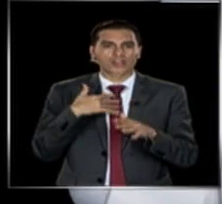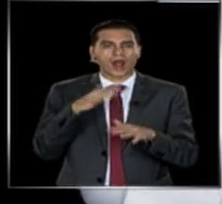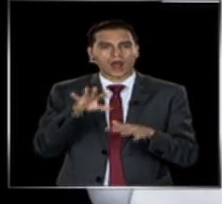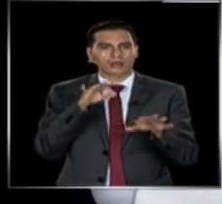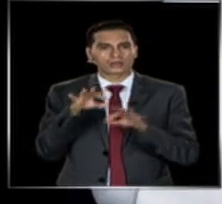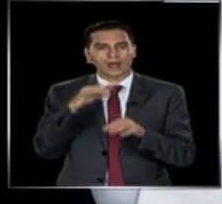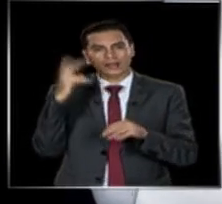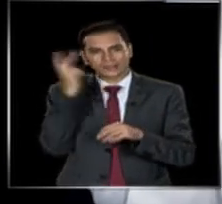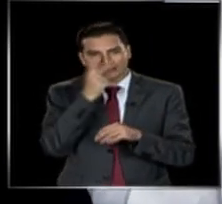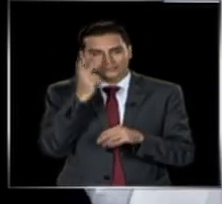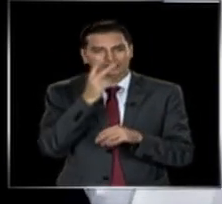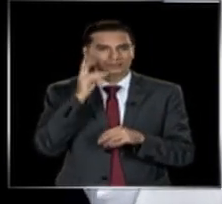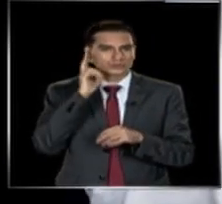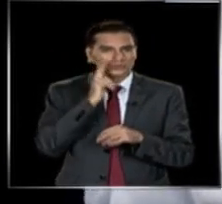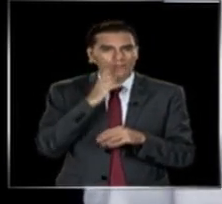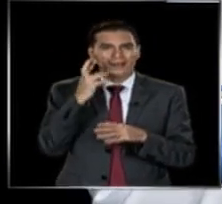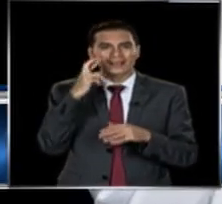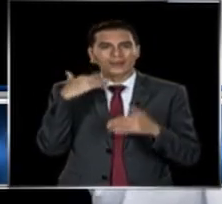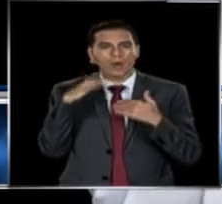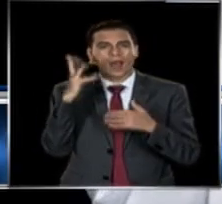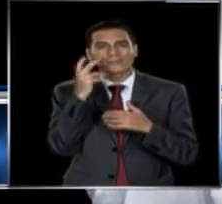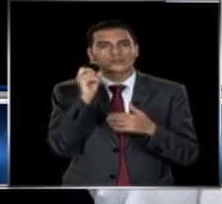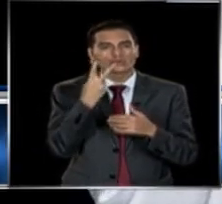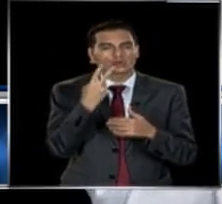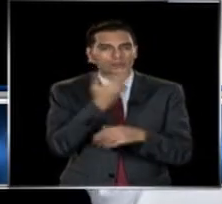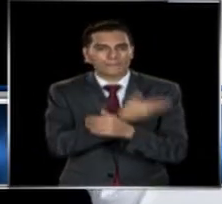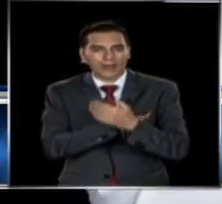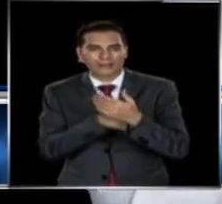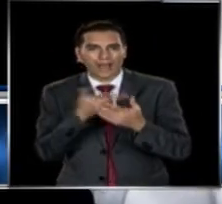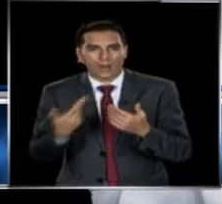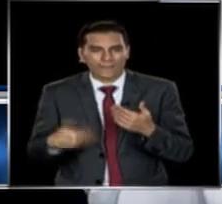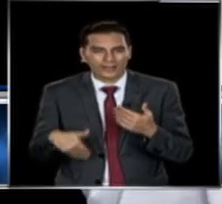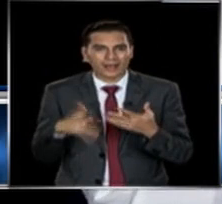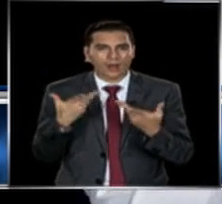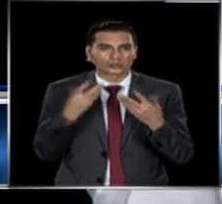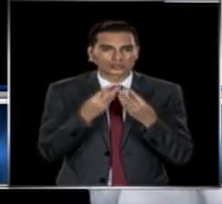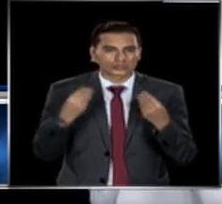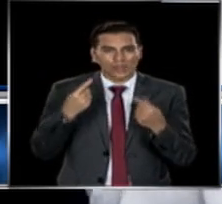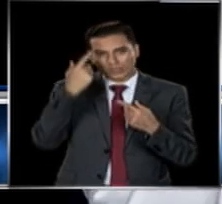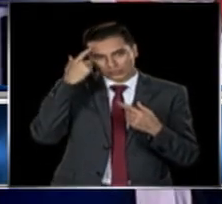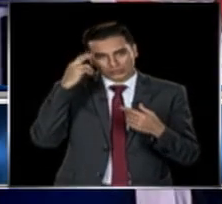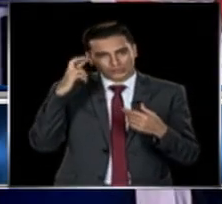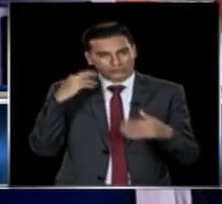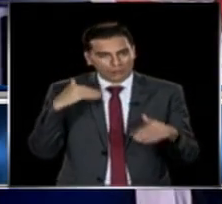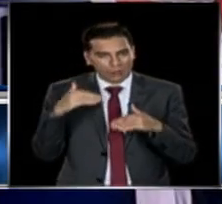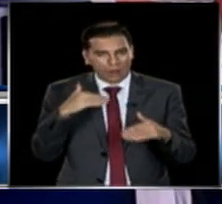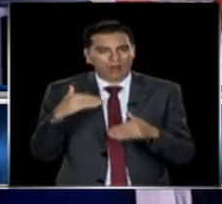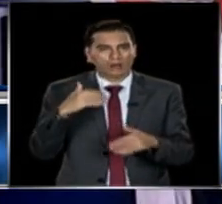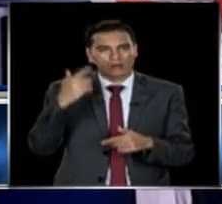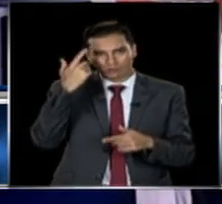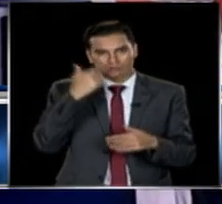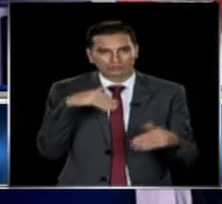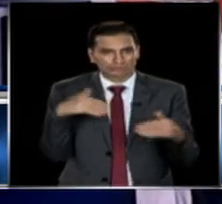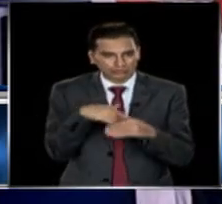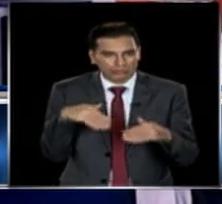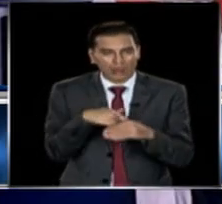الأصم، اللي عنده بتر في أحد الأطراف أو بتر متعدد، الشلل الرباعي، الشلل النصفي، قصار